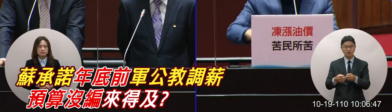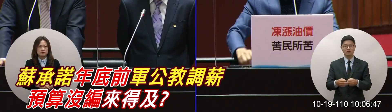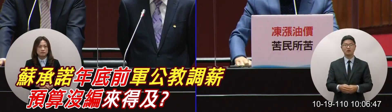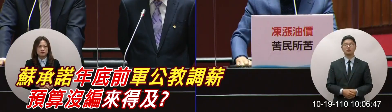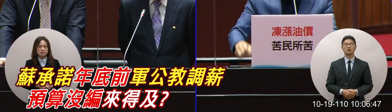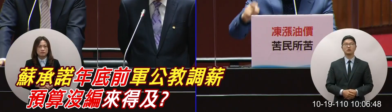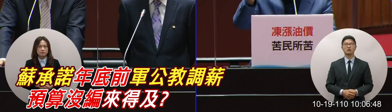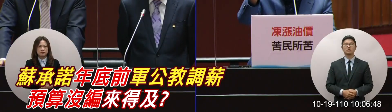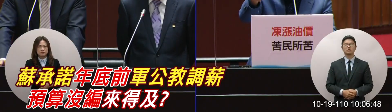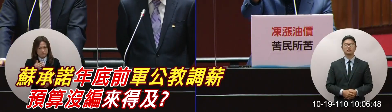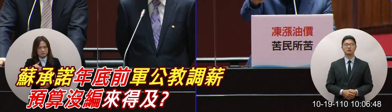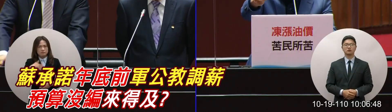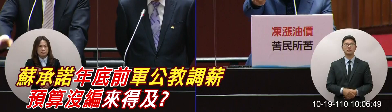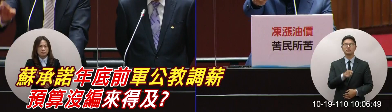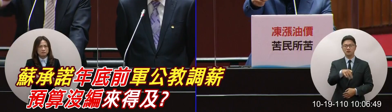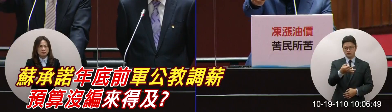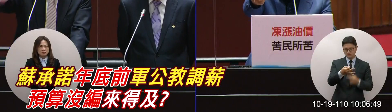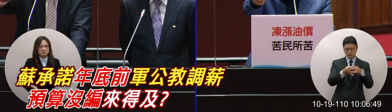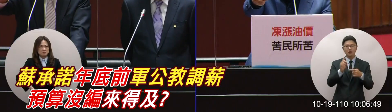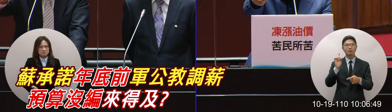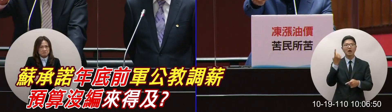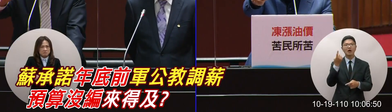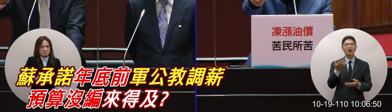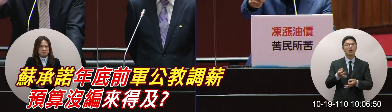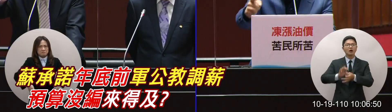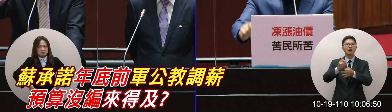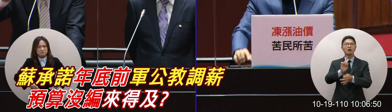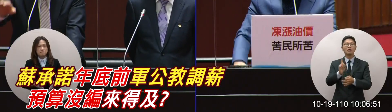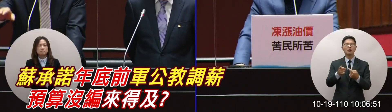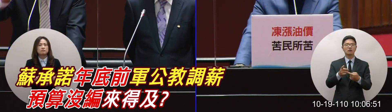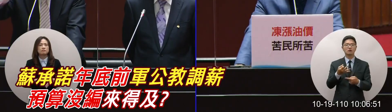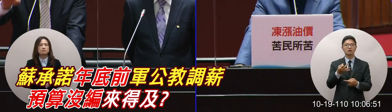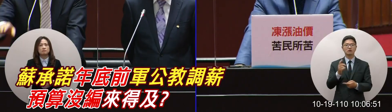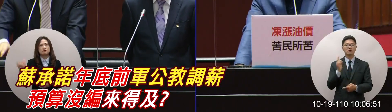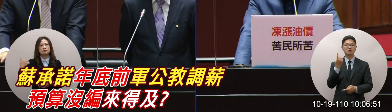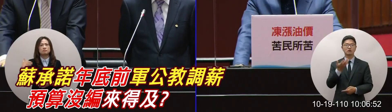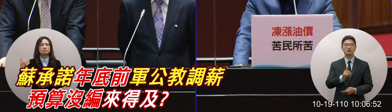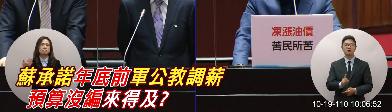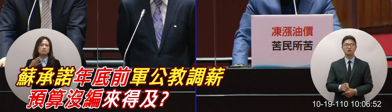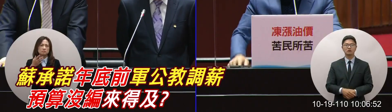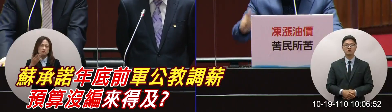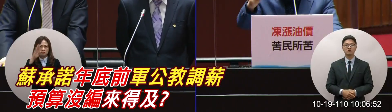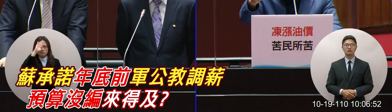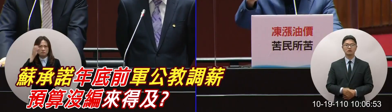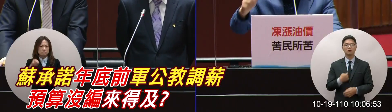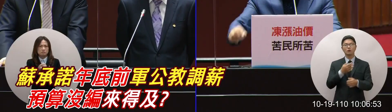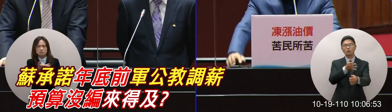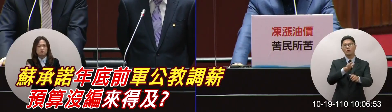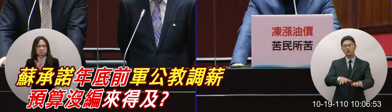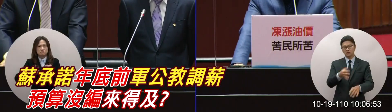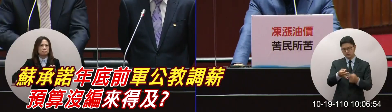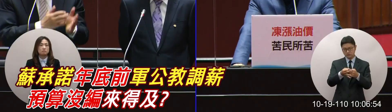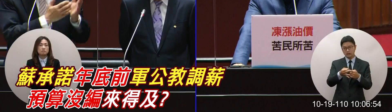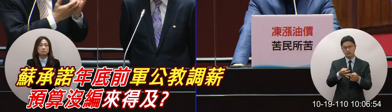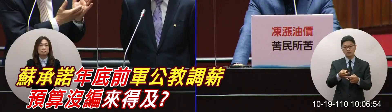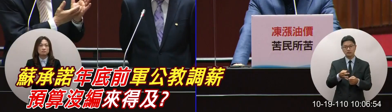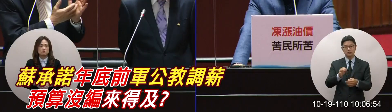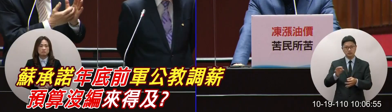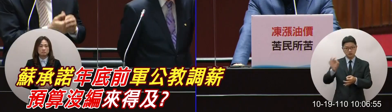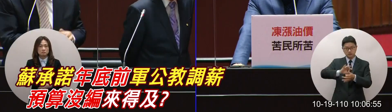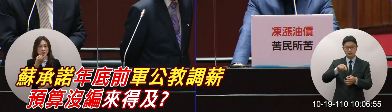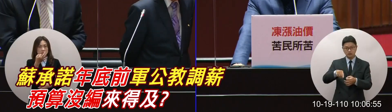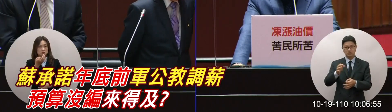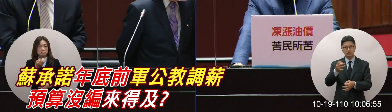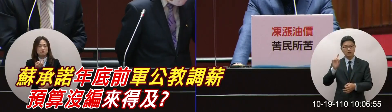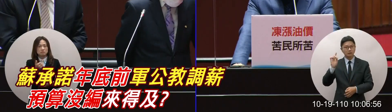所以要很赶嘛。 钱怎么来？你告诉我。 因为当初也是跟疫情有关嘛。 钱怎么来？你告诉我啊。 钱我请主计长来